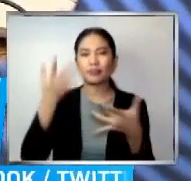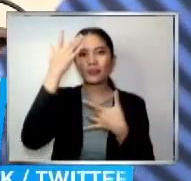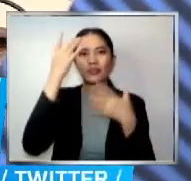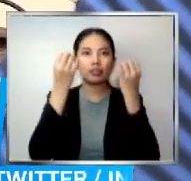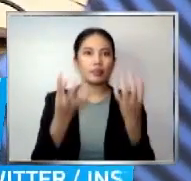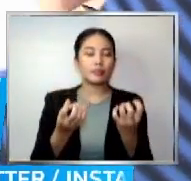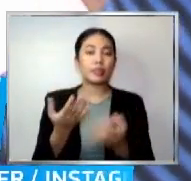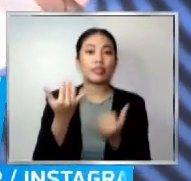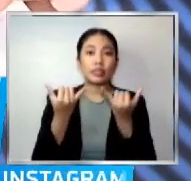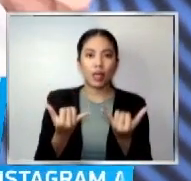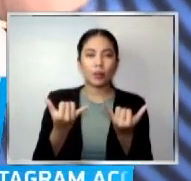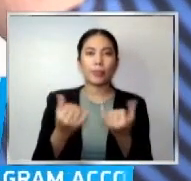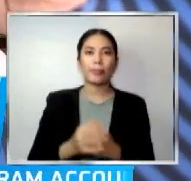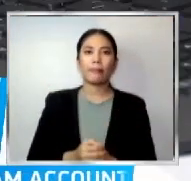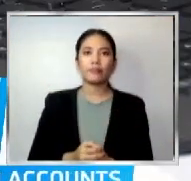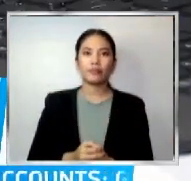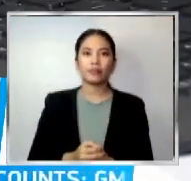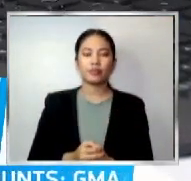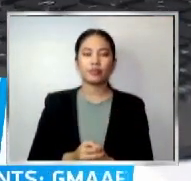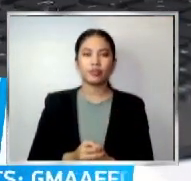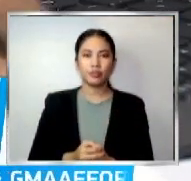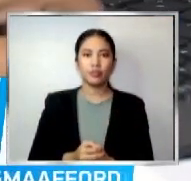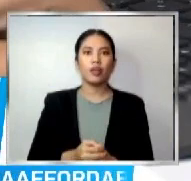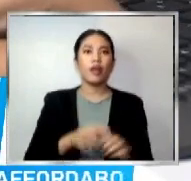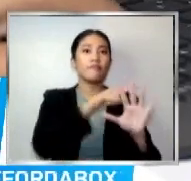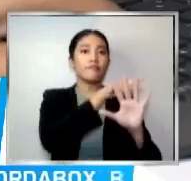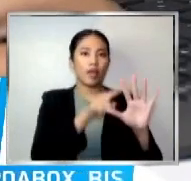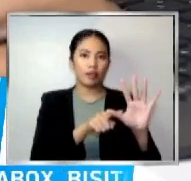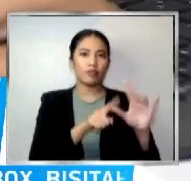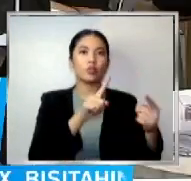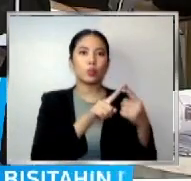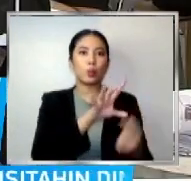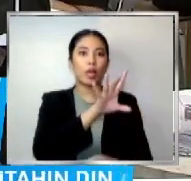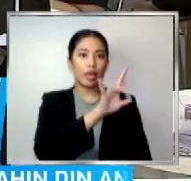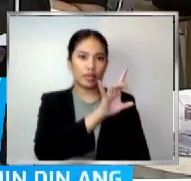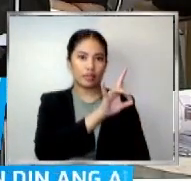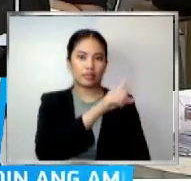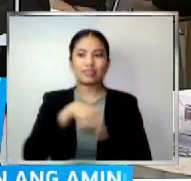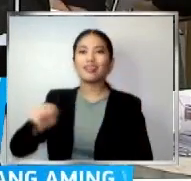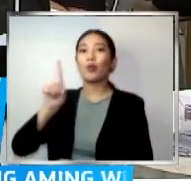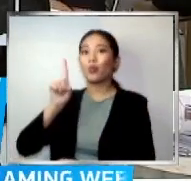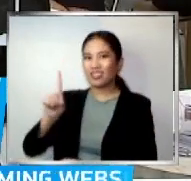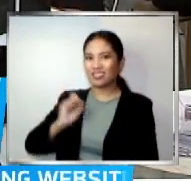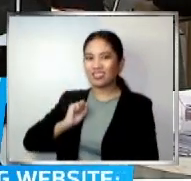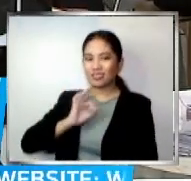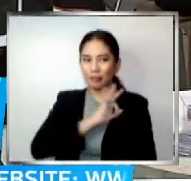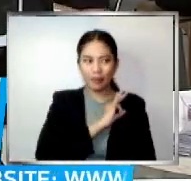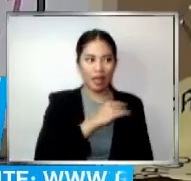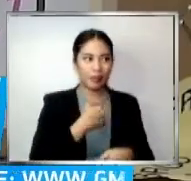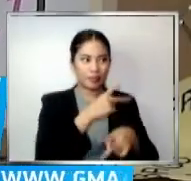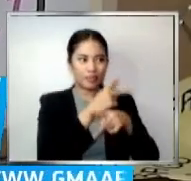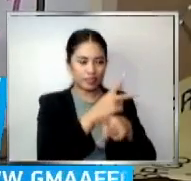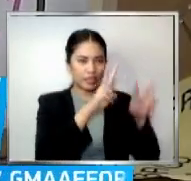sa 5 hanggang 8, minsan pa nga isang dosenang kaso ang hinahawakan ng isang contact tracer. Ibinaba na sa